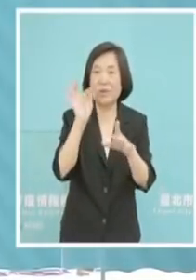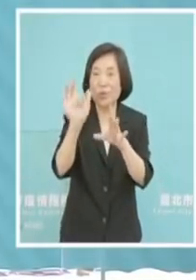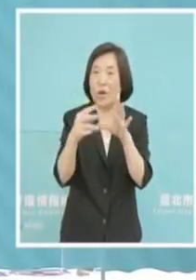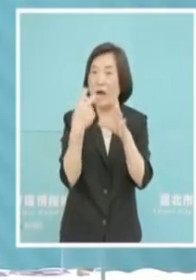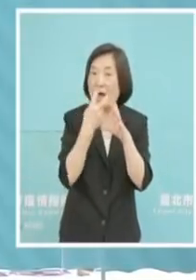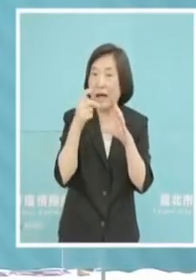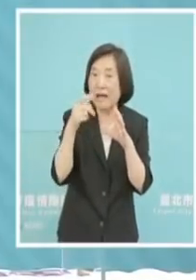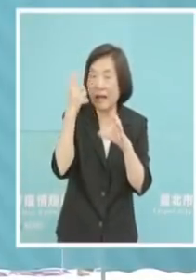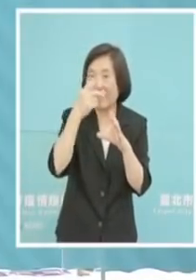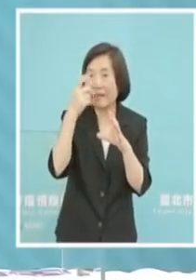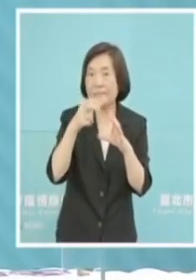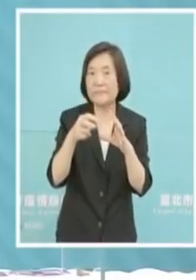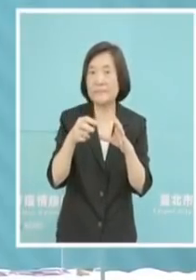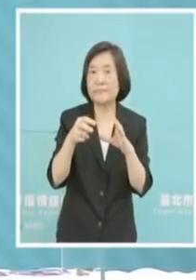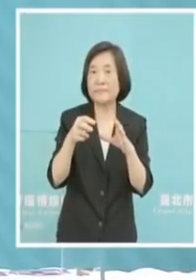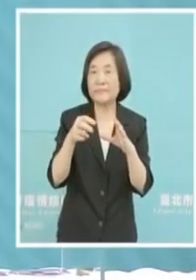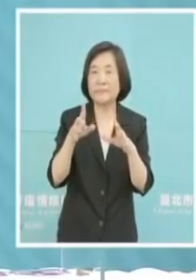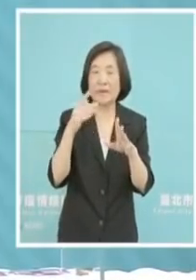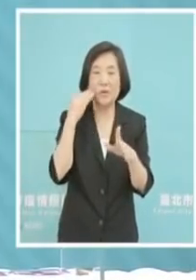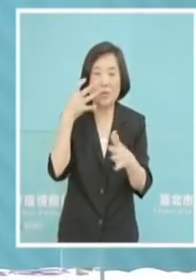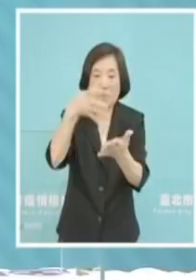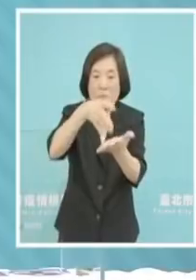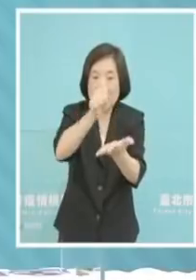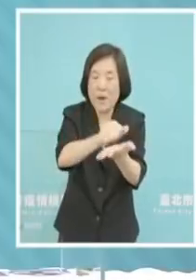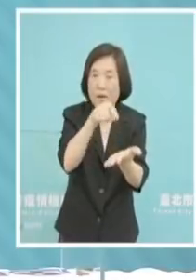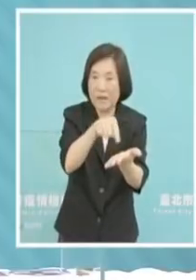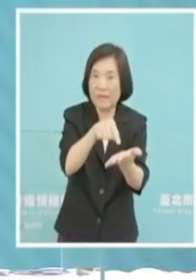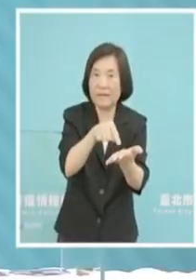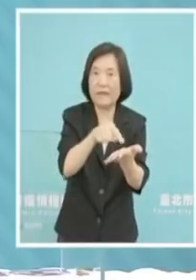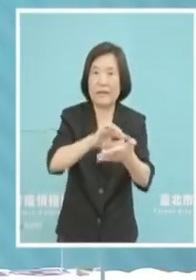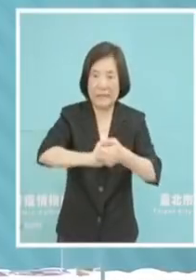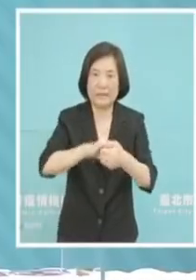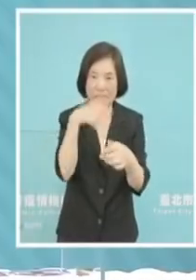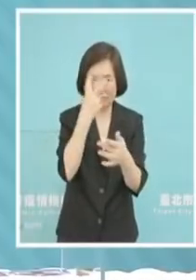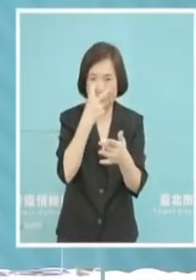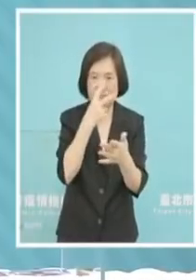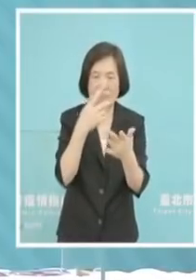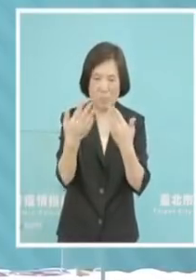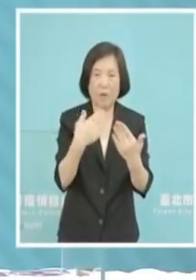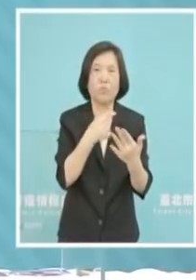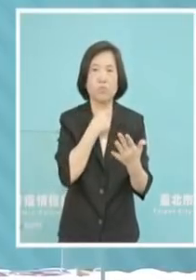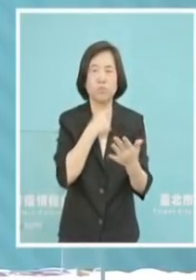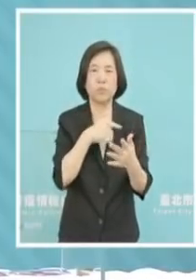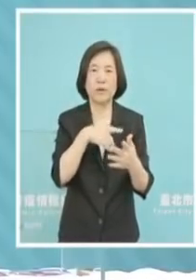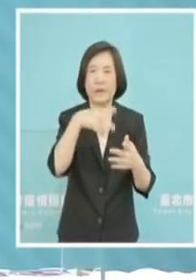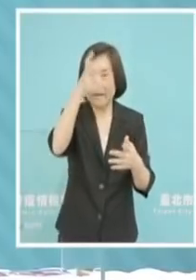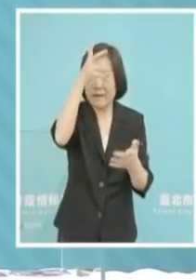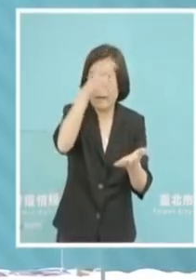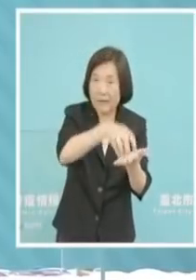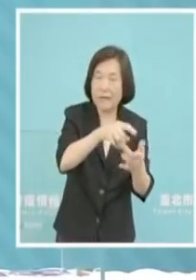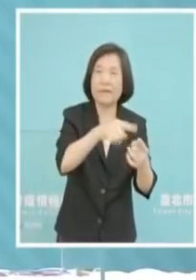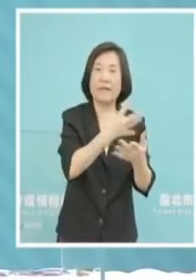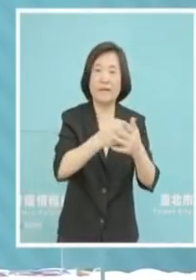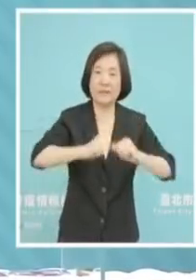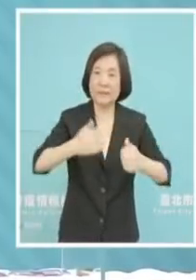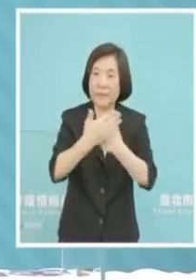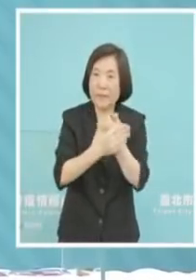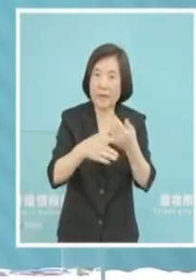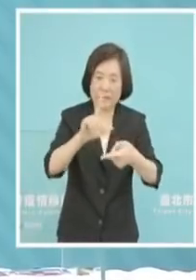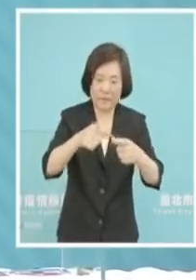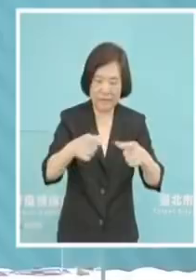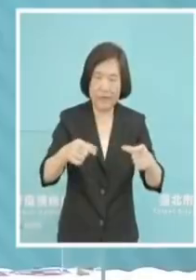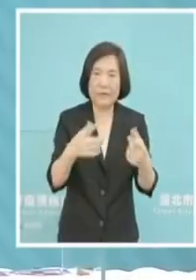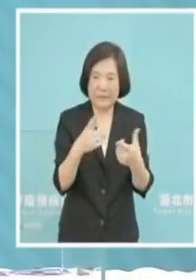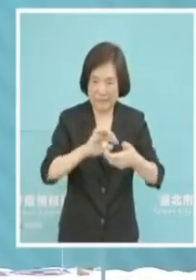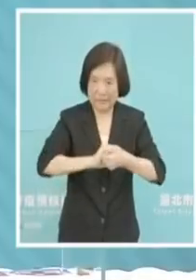问题是打了以后欧盟的27个国家都可以自由行走了，所以我们就可以解封了，我们就不